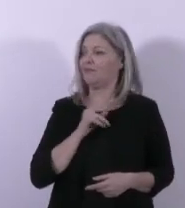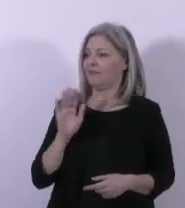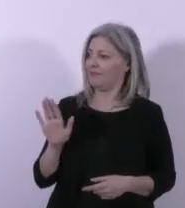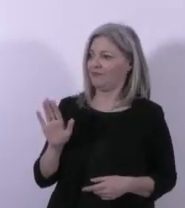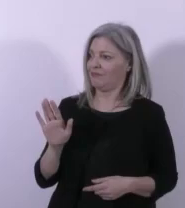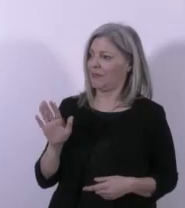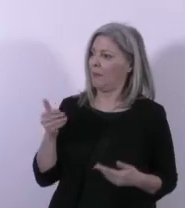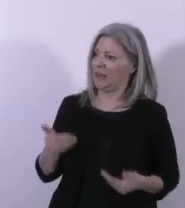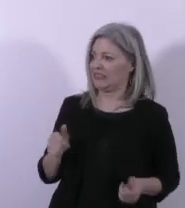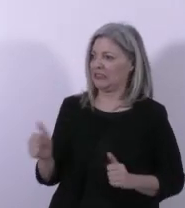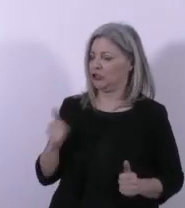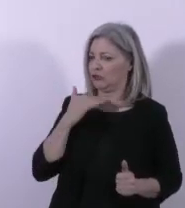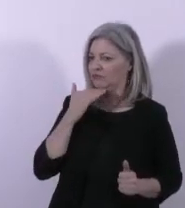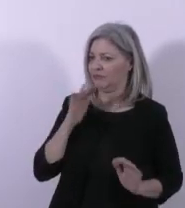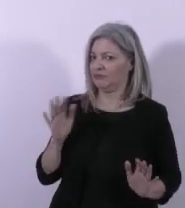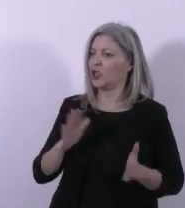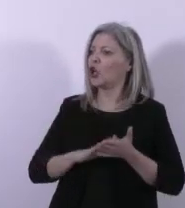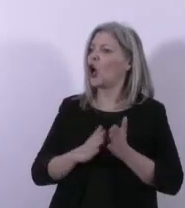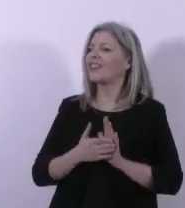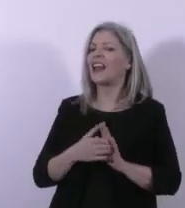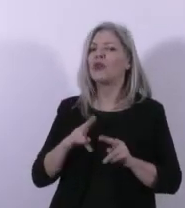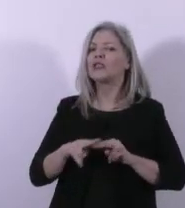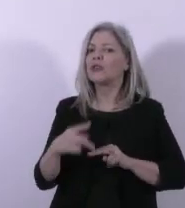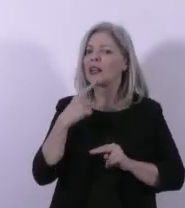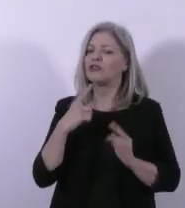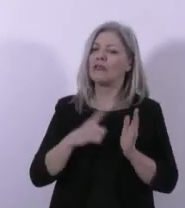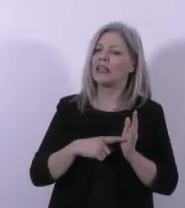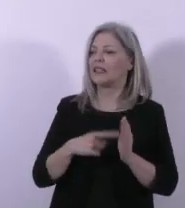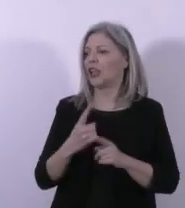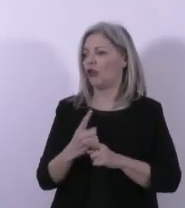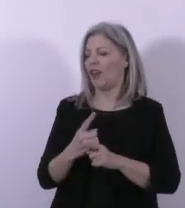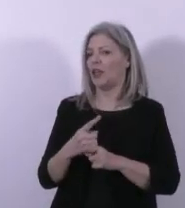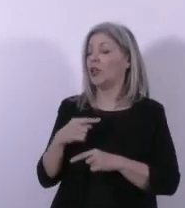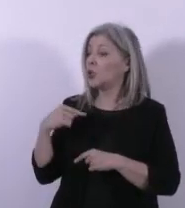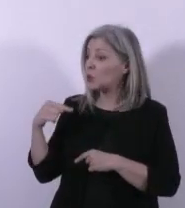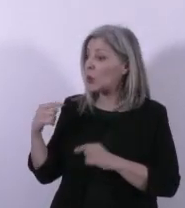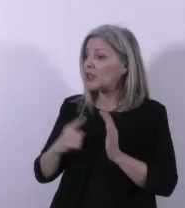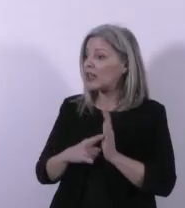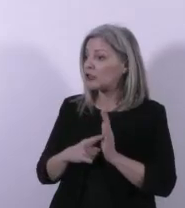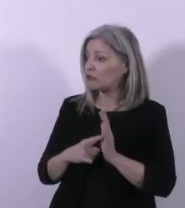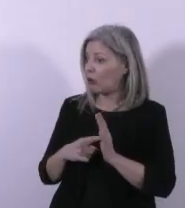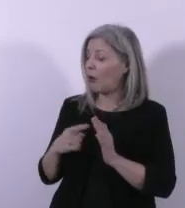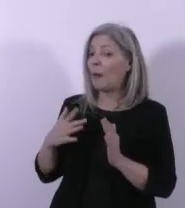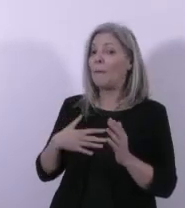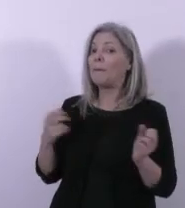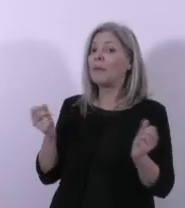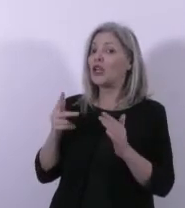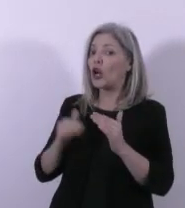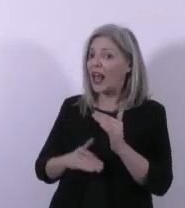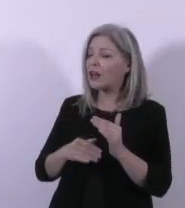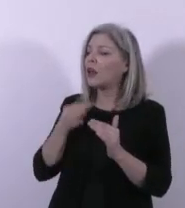contratto nazionale, ci sono dei diritti e dei doveri e è un tuo diritto come minorenne non poter